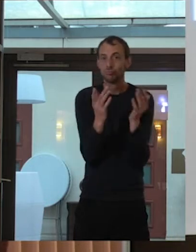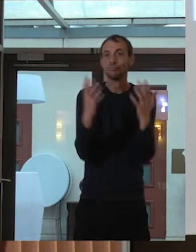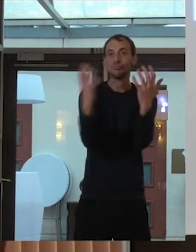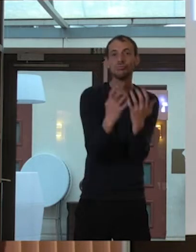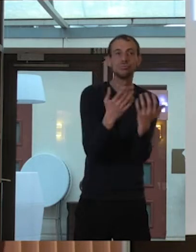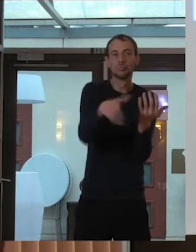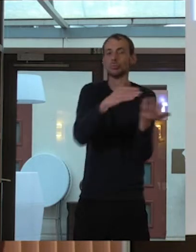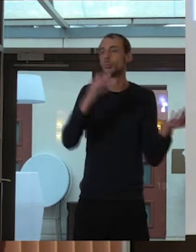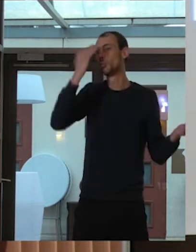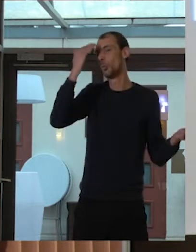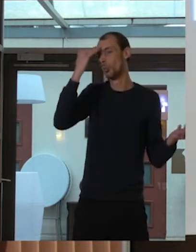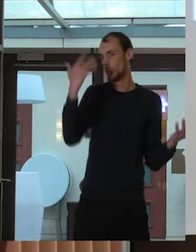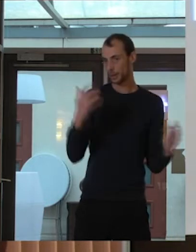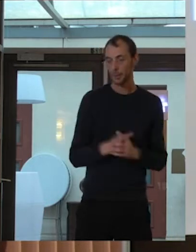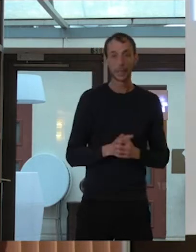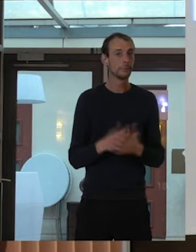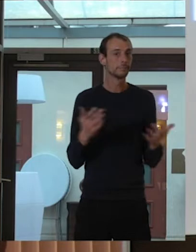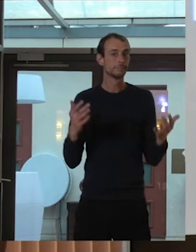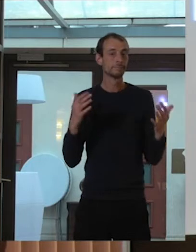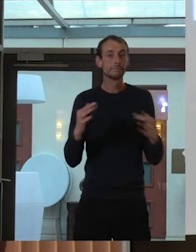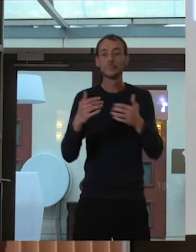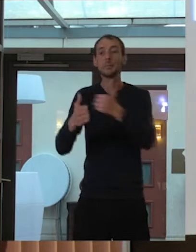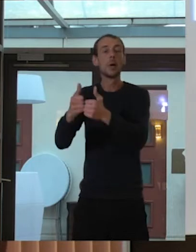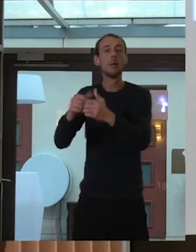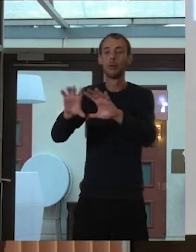de genre et les préjugés dans le sport